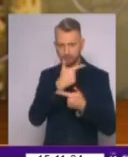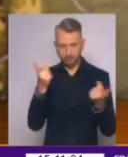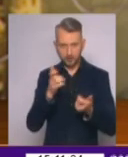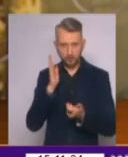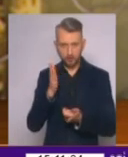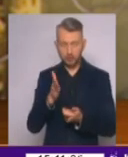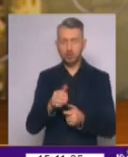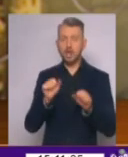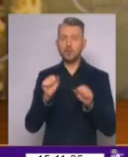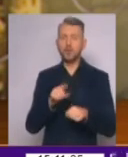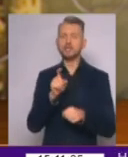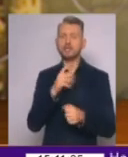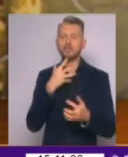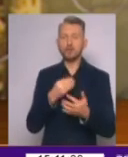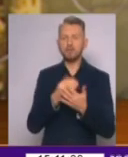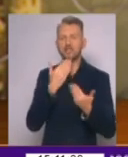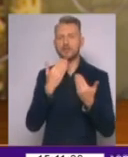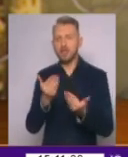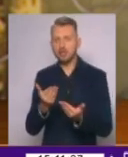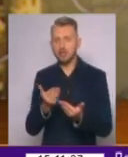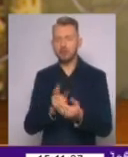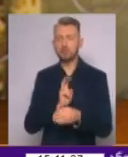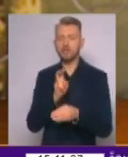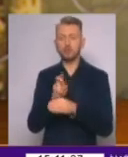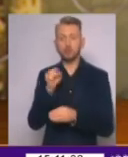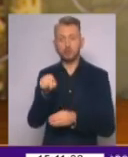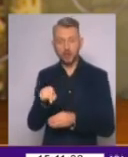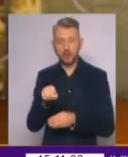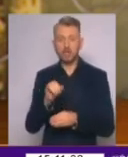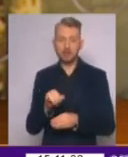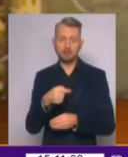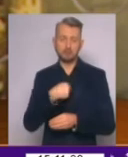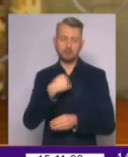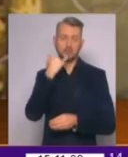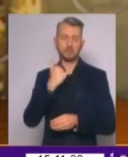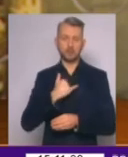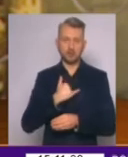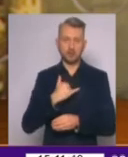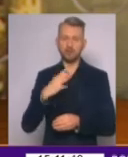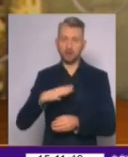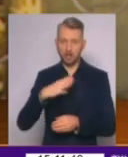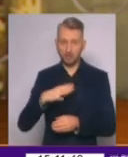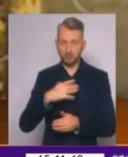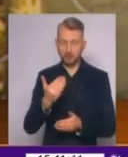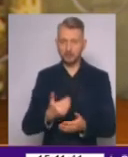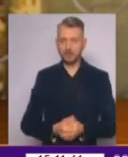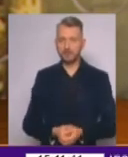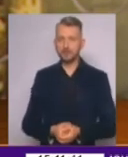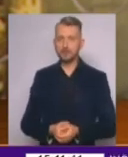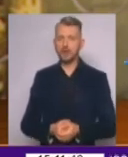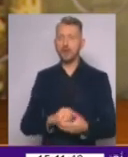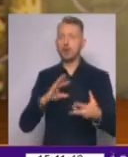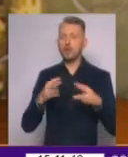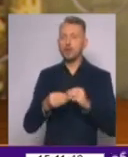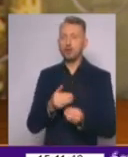можете зі зверненнями одразу і до приймальні депутата звертатися, і, звичайно, до нас у прямий ефір ми чекаємо дзвінків. Обов'язково долучайтеся. Отже, пане